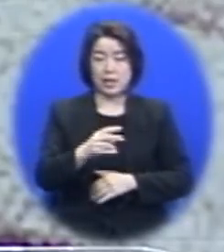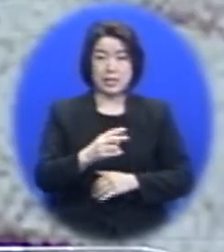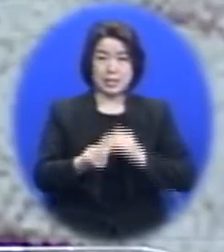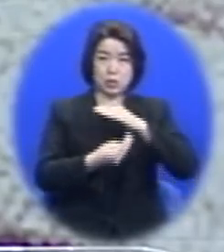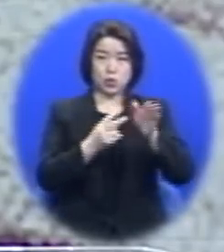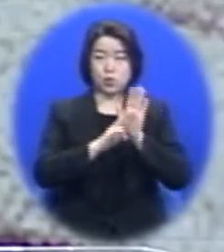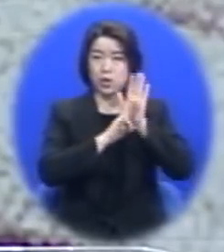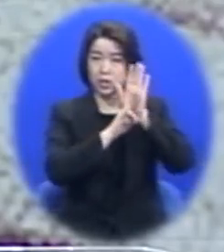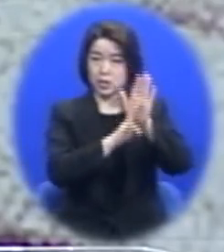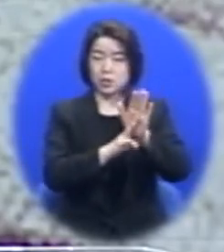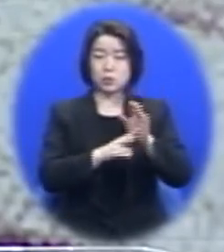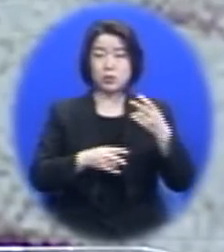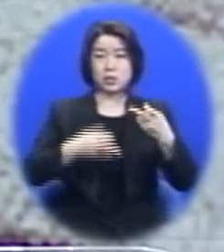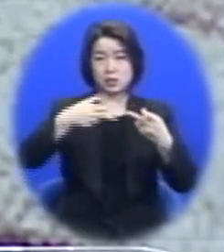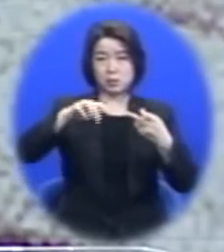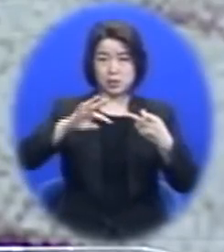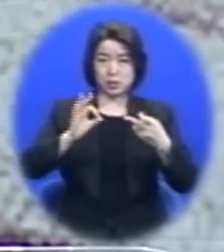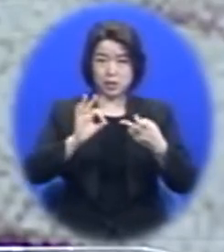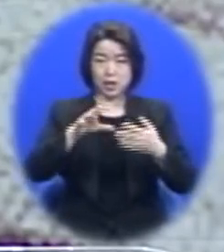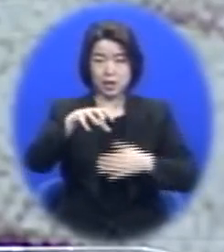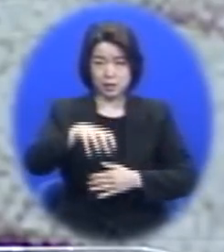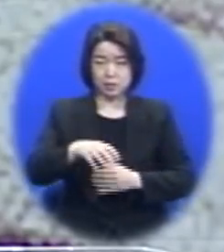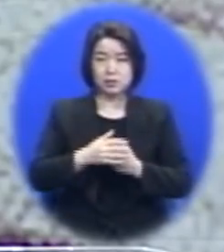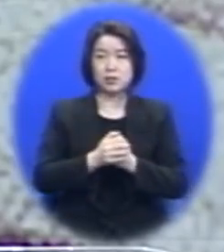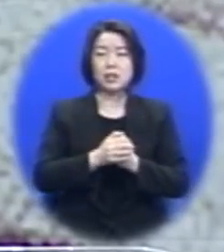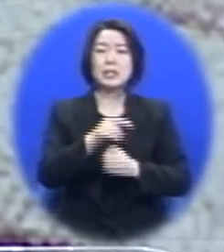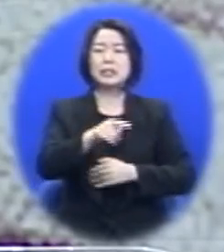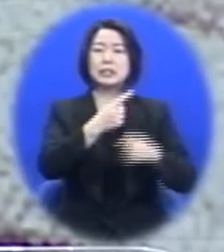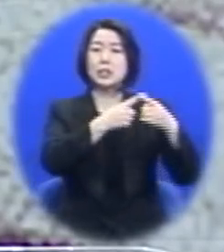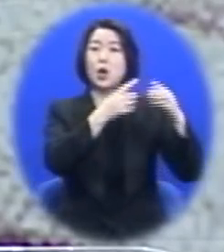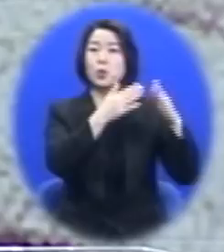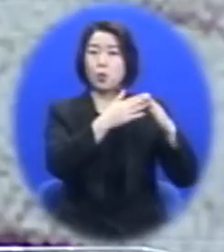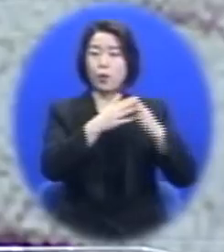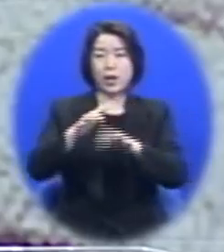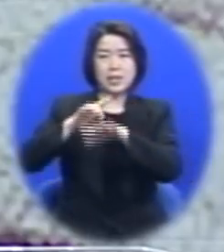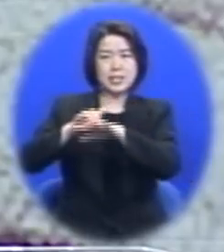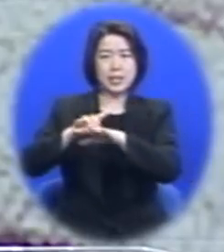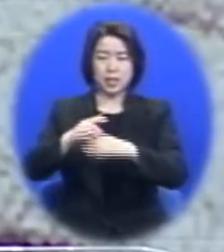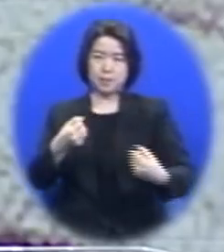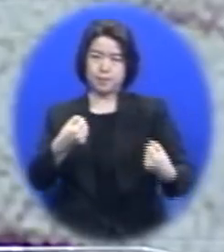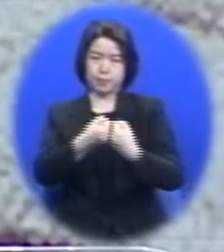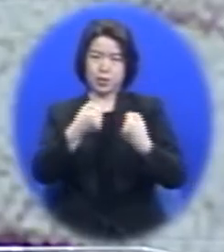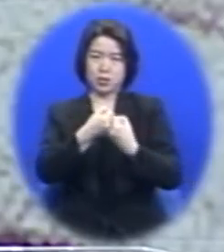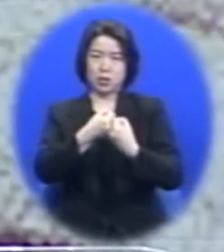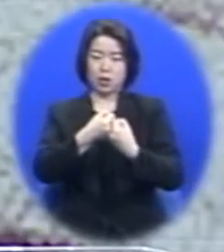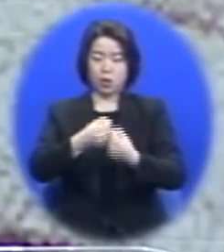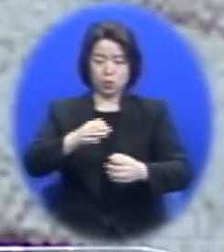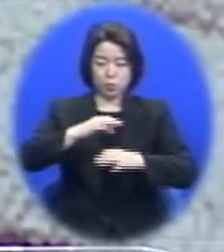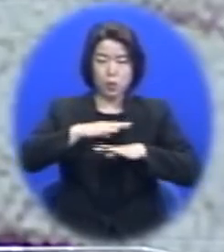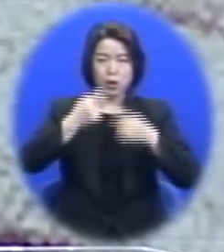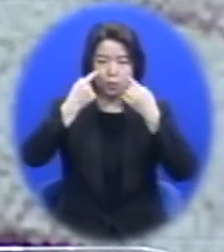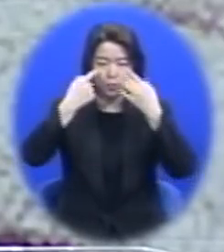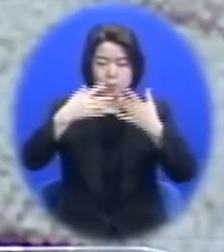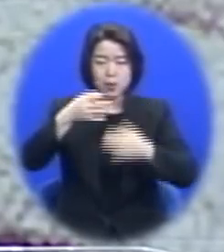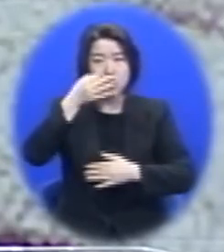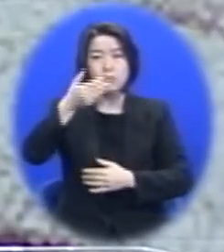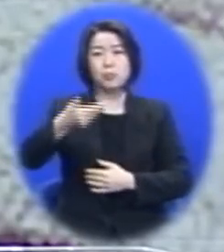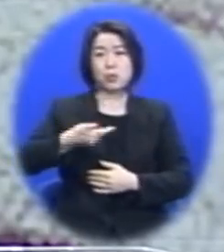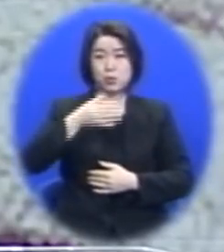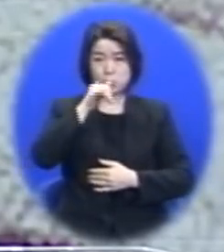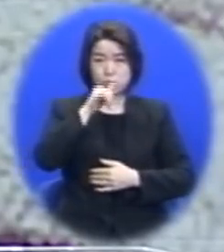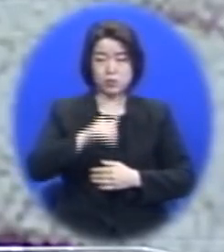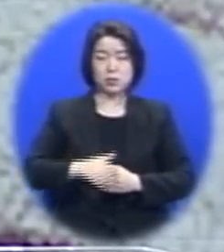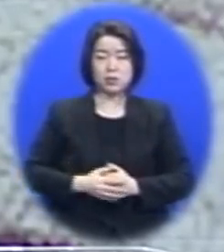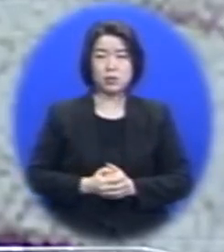바로 그 교회 와 사탄의 전쟁을 너무나도 분명하고 놀랍게 우리에게 보여주고 있습니다